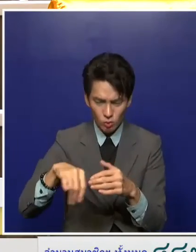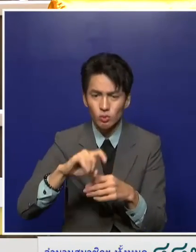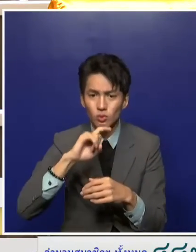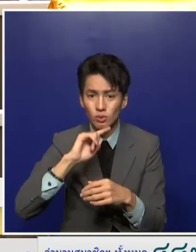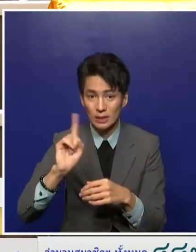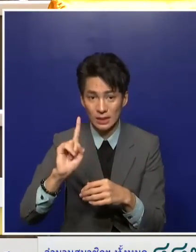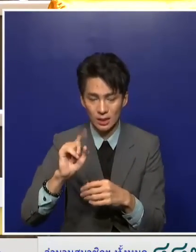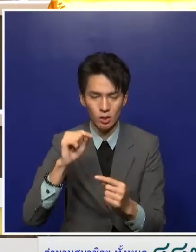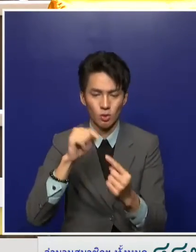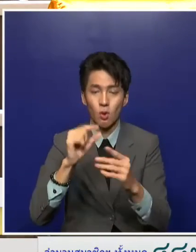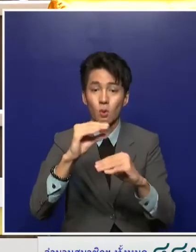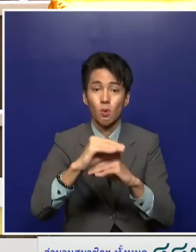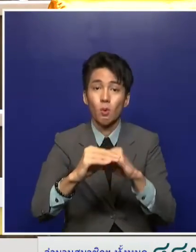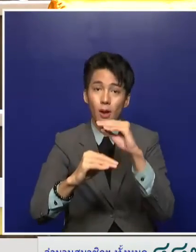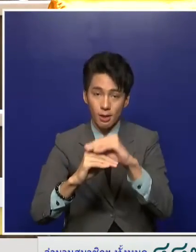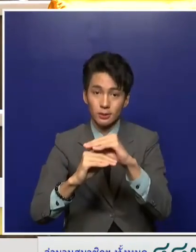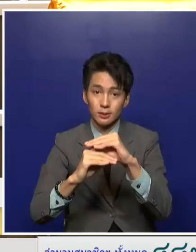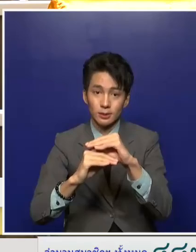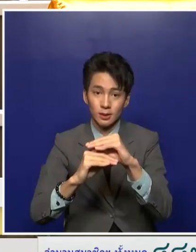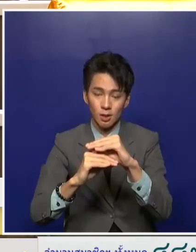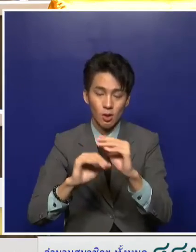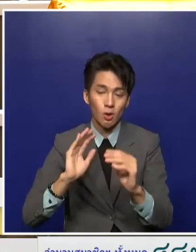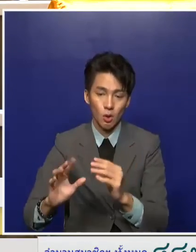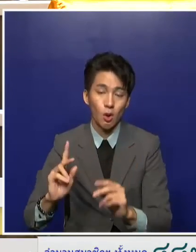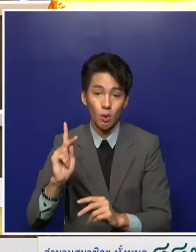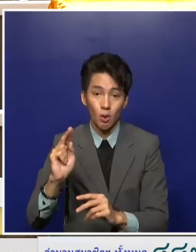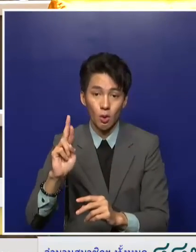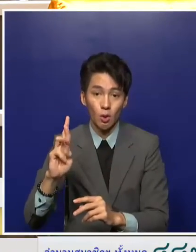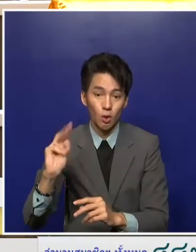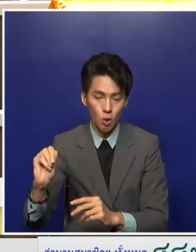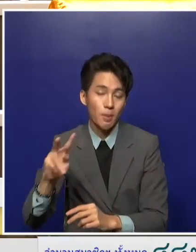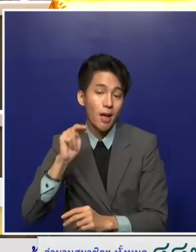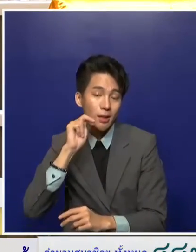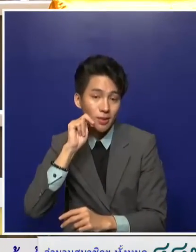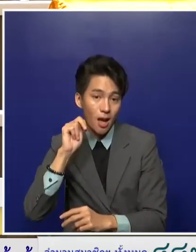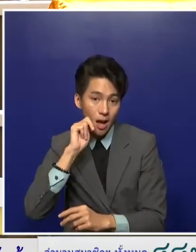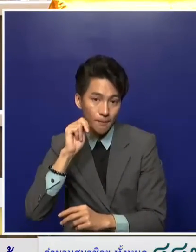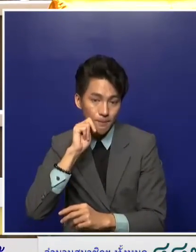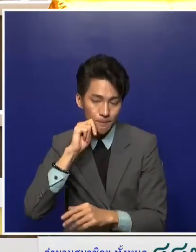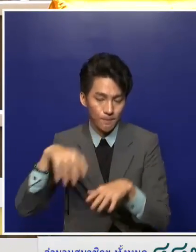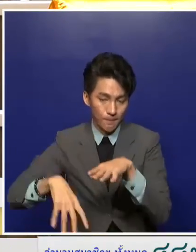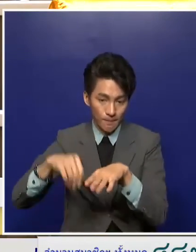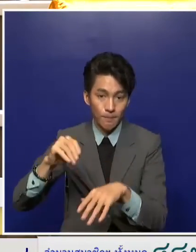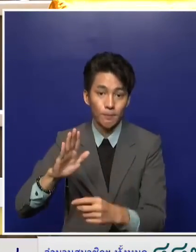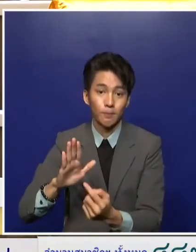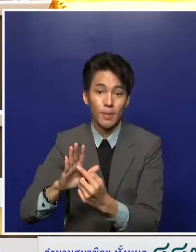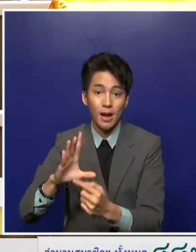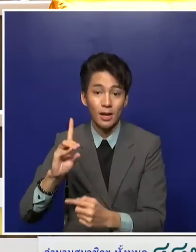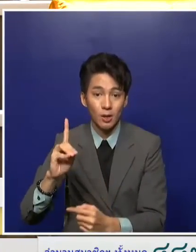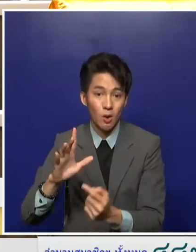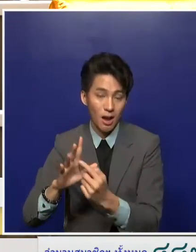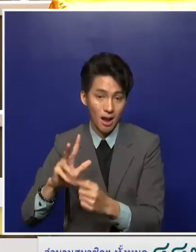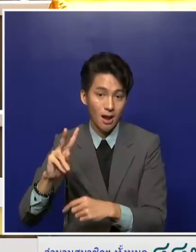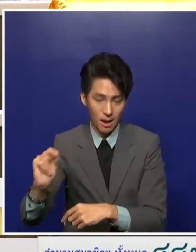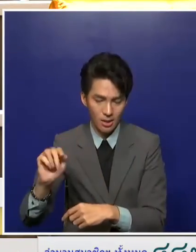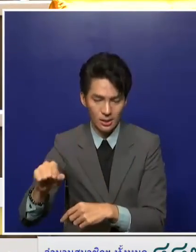โครงการของกรมทรัพยากรน้ำบาดาลกรมส่งเสริมการปกครองส่วนท้องถิ่นหรือหน่วยงานอื่นๆที่เกี่ยวข้องควร